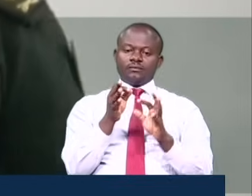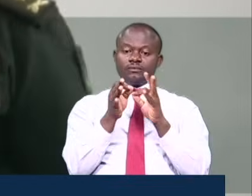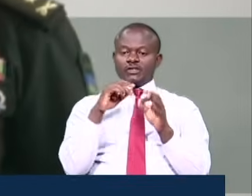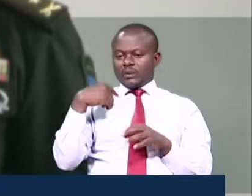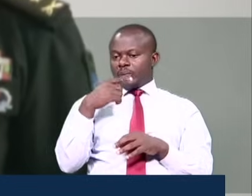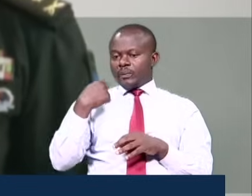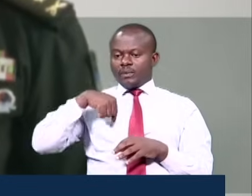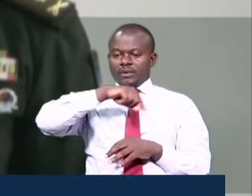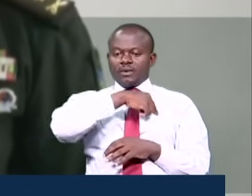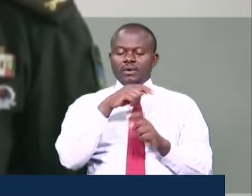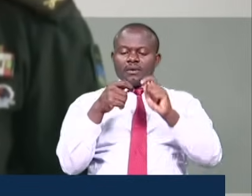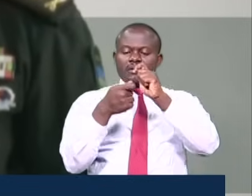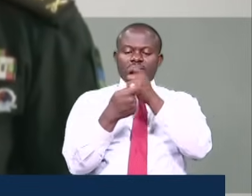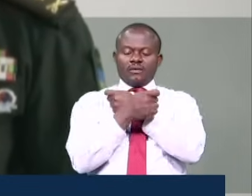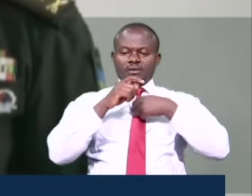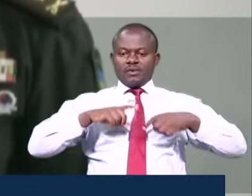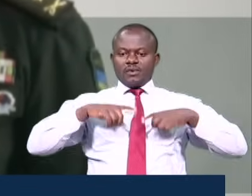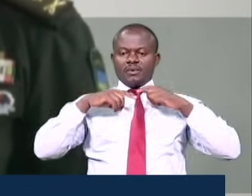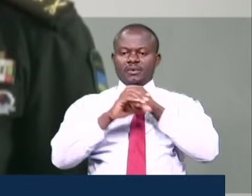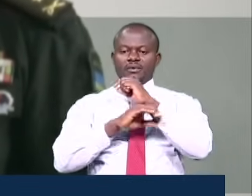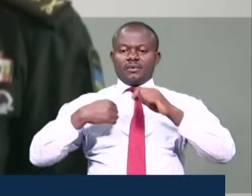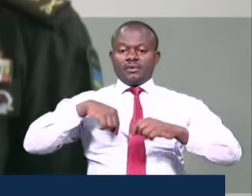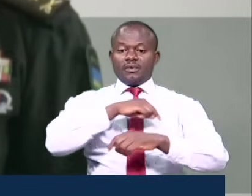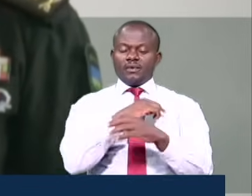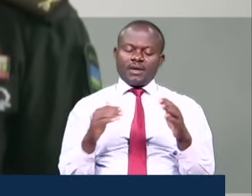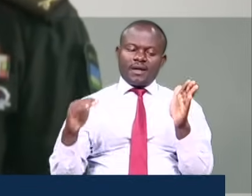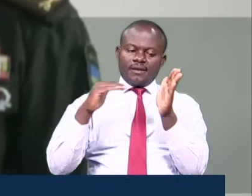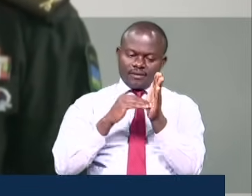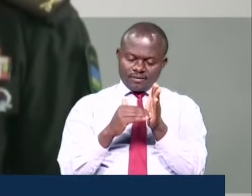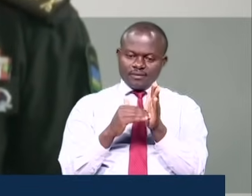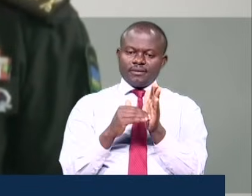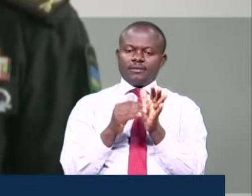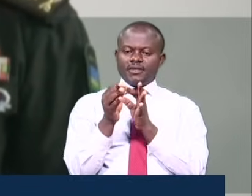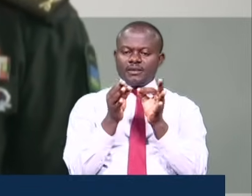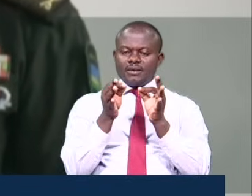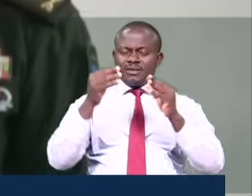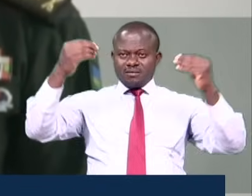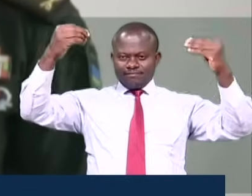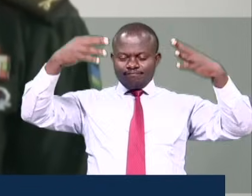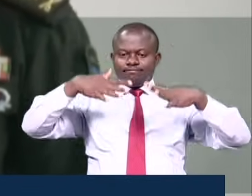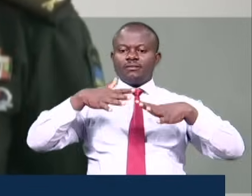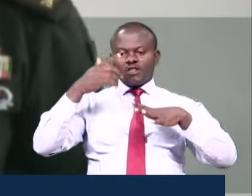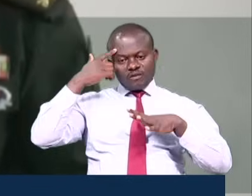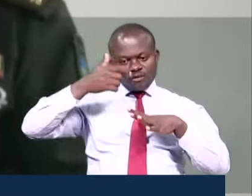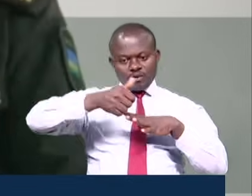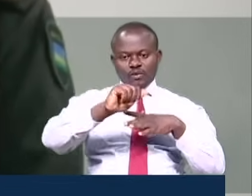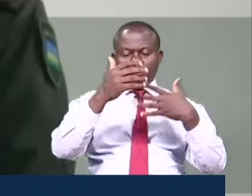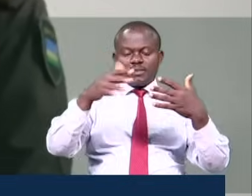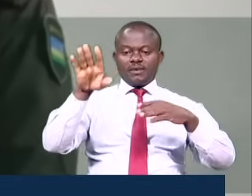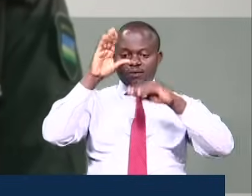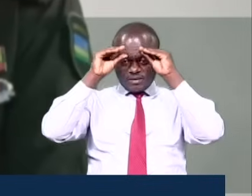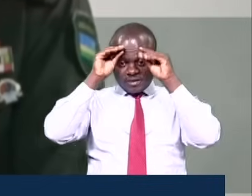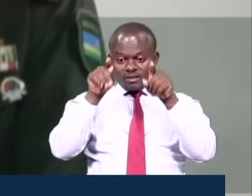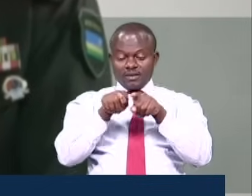bo nivugurura mibereho y'igihugu cyacu reka mbisubiremo mbishimangire ku buryo bw'umwihariko kuri mwe murangije amasomo